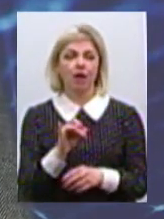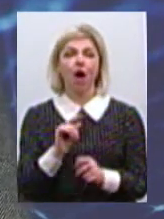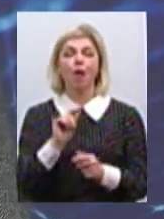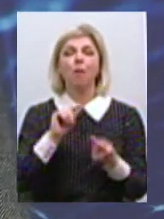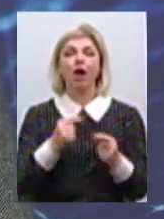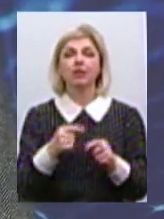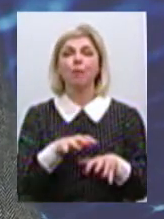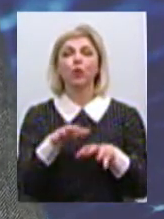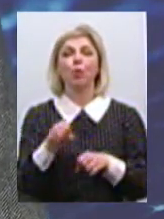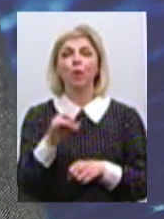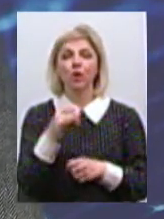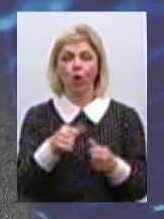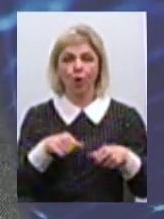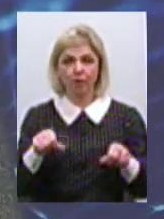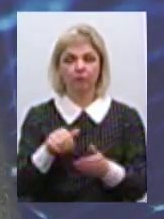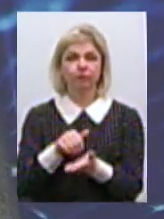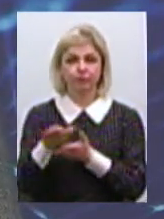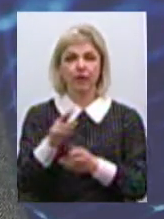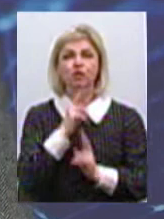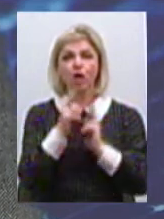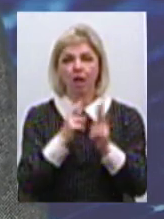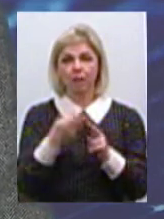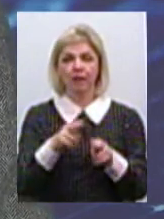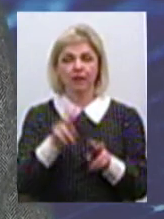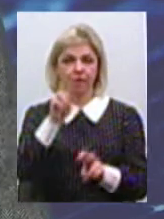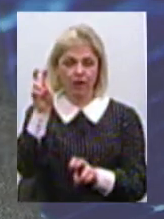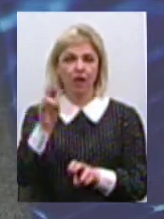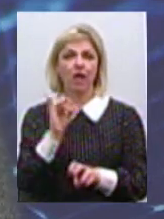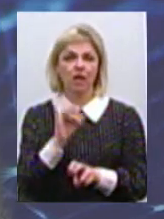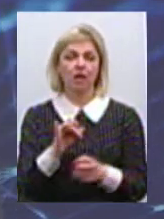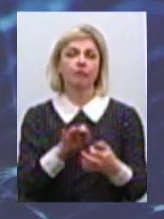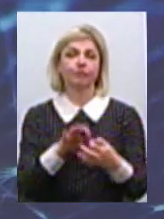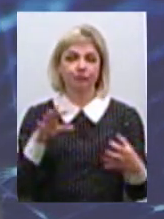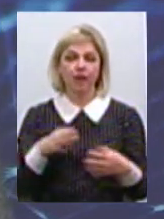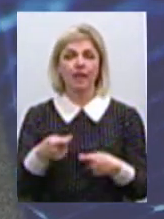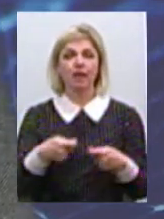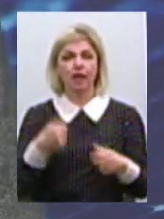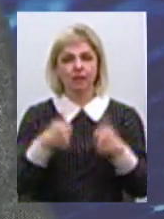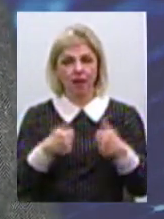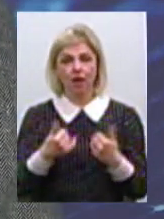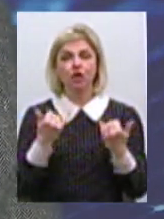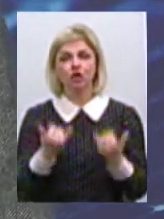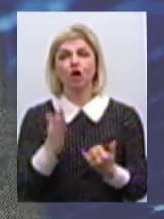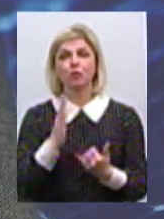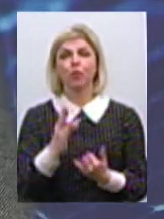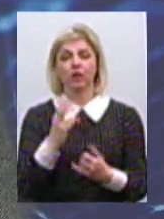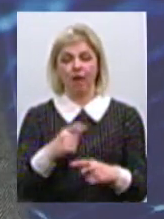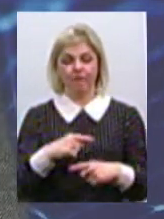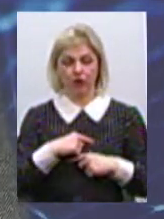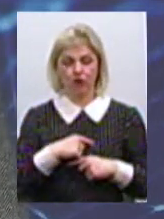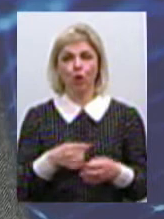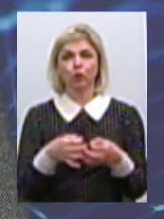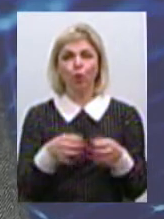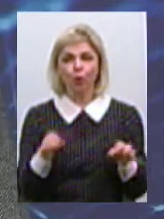Антимонопольний комітет відхилив скаргу цього підрядника, розблокувавши тендер. І ми зараз будемо мати вже на фініші